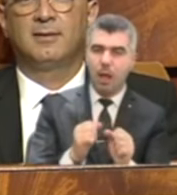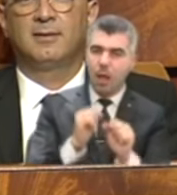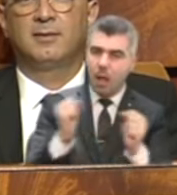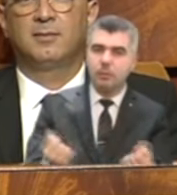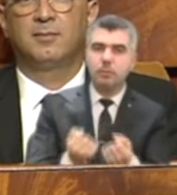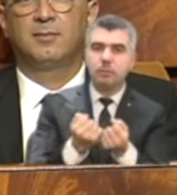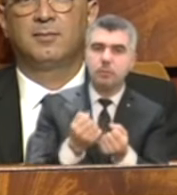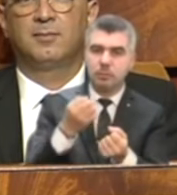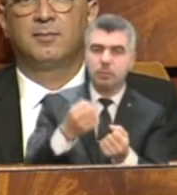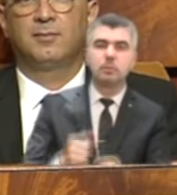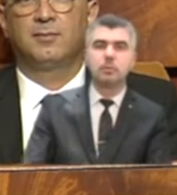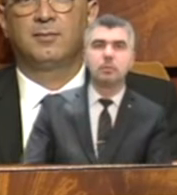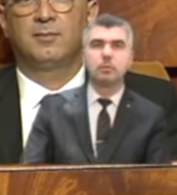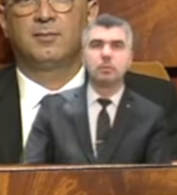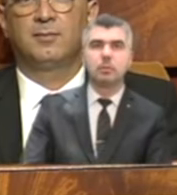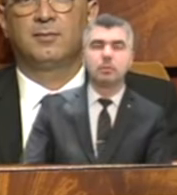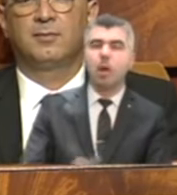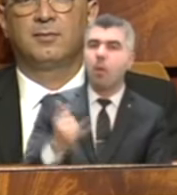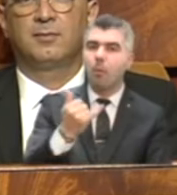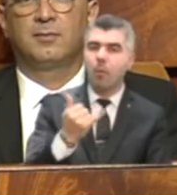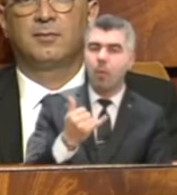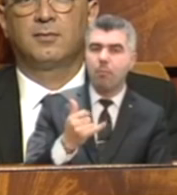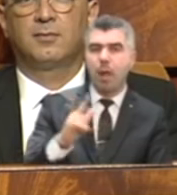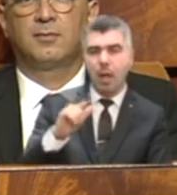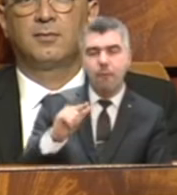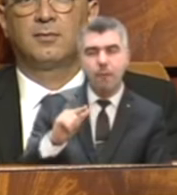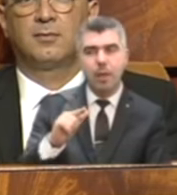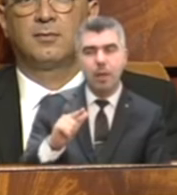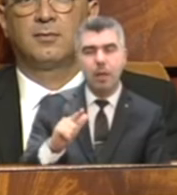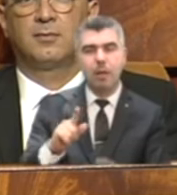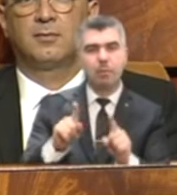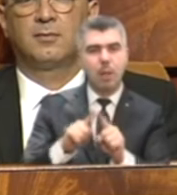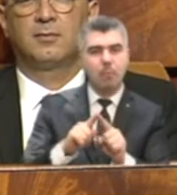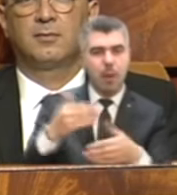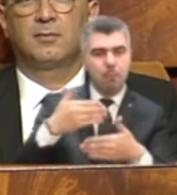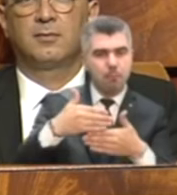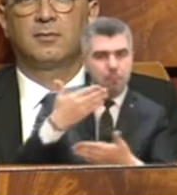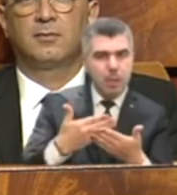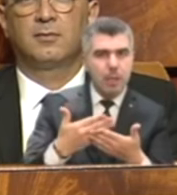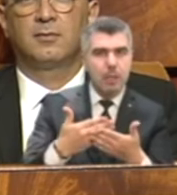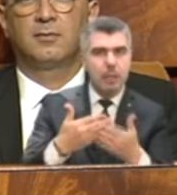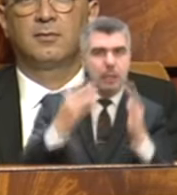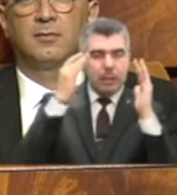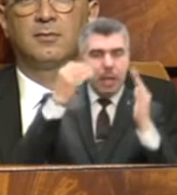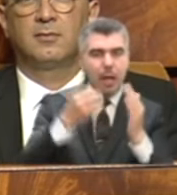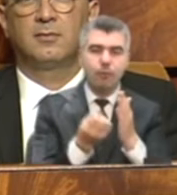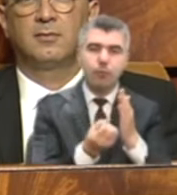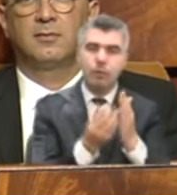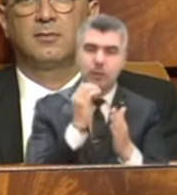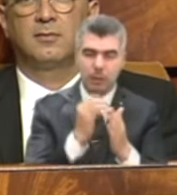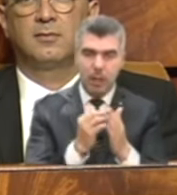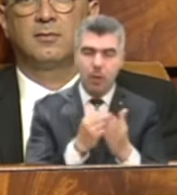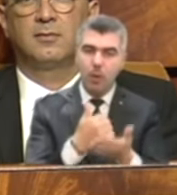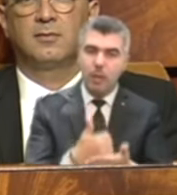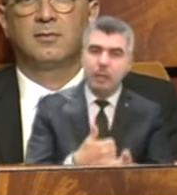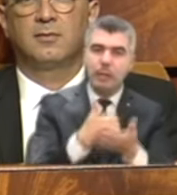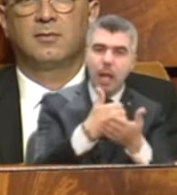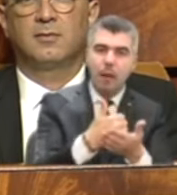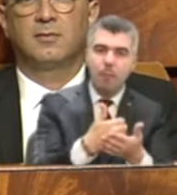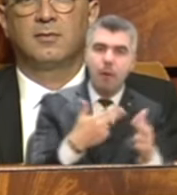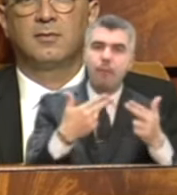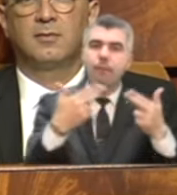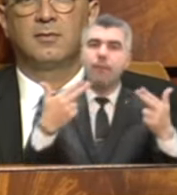مستدام. يمكنها أن تشمل هذه الاستثمارات بنية تحتية ثقافية حديثة وتقديم دعم مالي